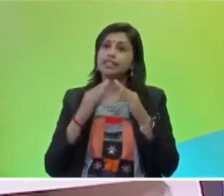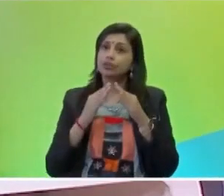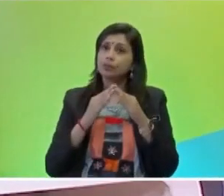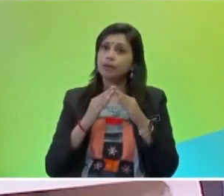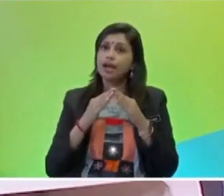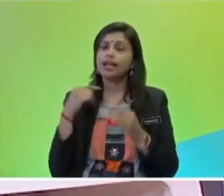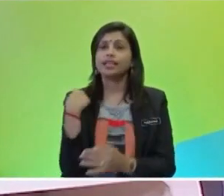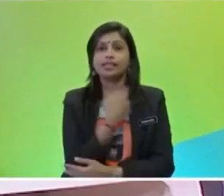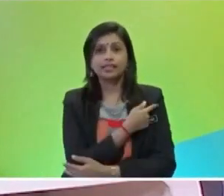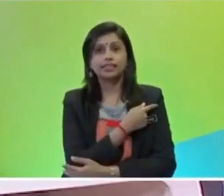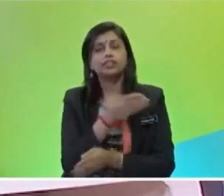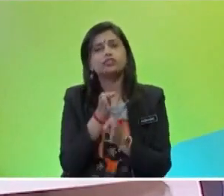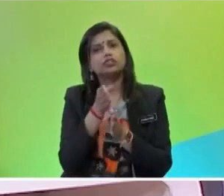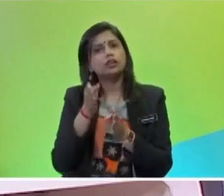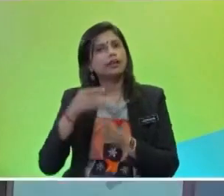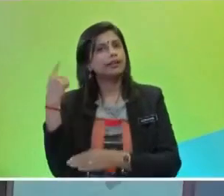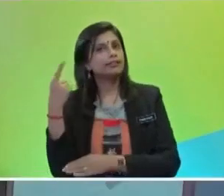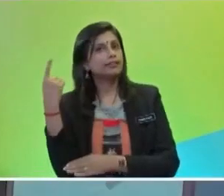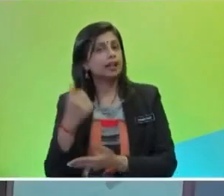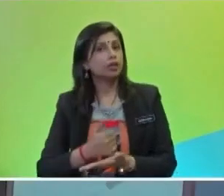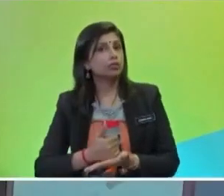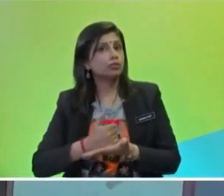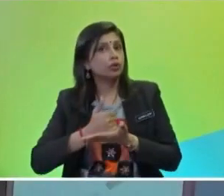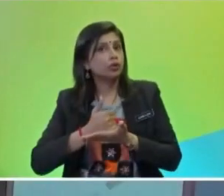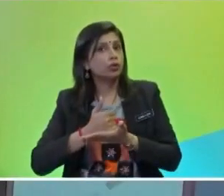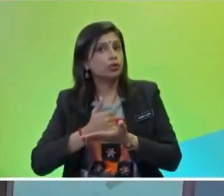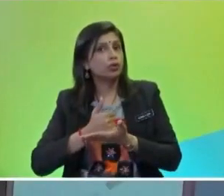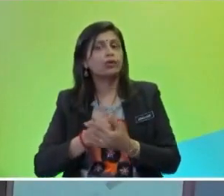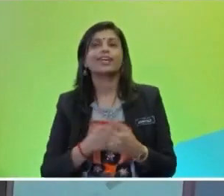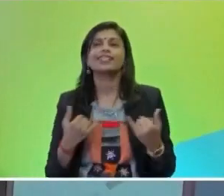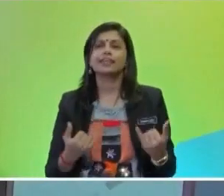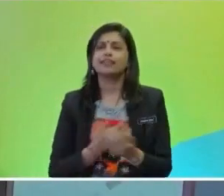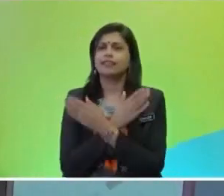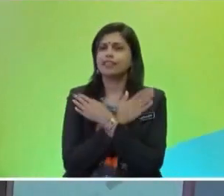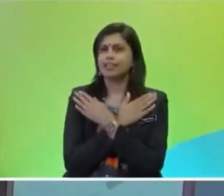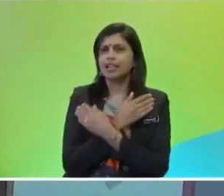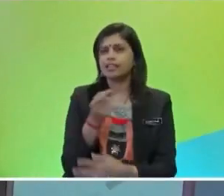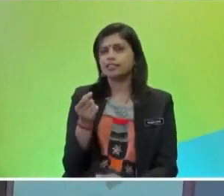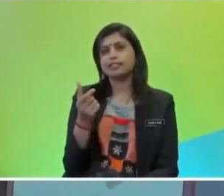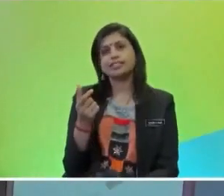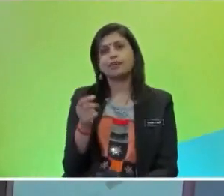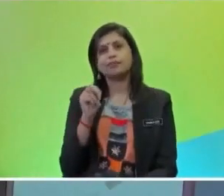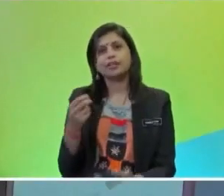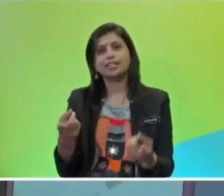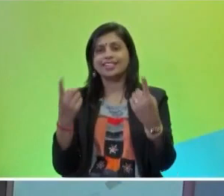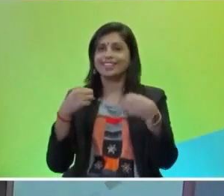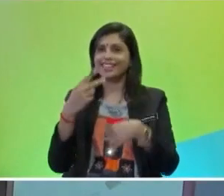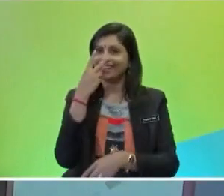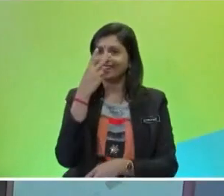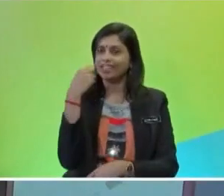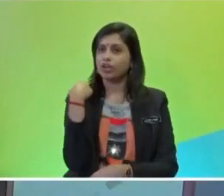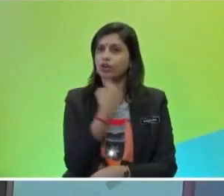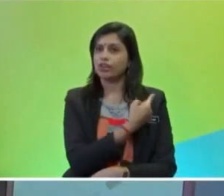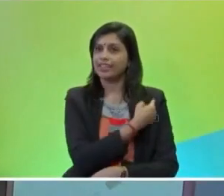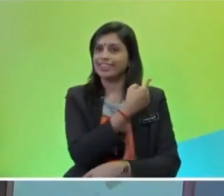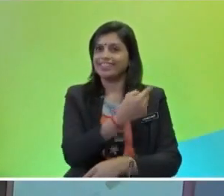jiran sahaja. Okey, baiklah Cikgu. Okay. Dan sebelum kita teruskan, apa kata kita berehat seketika? Kembali semula selepas ini di slot tahap 2